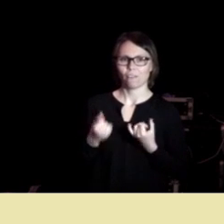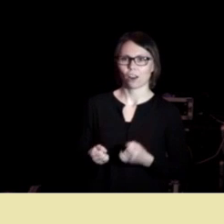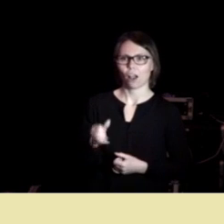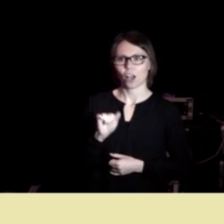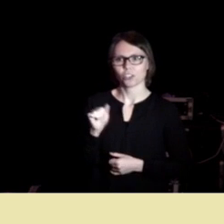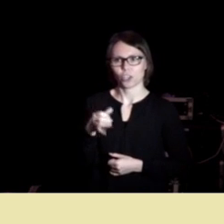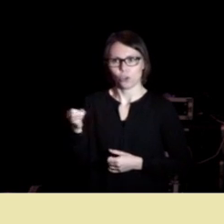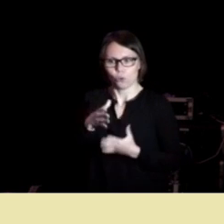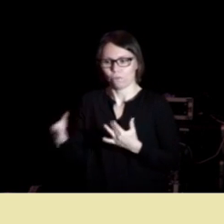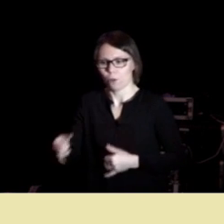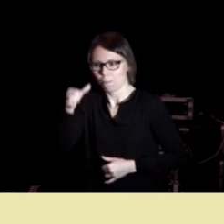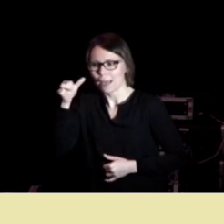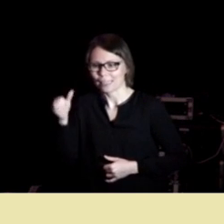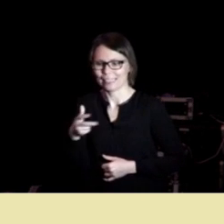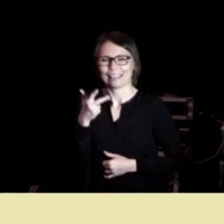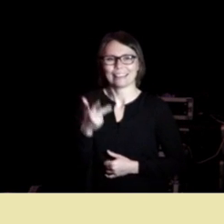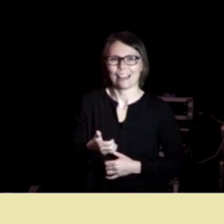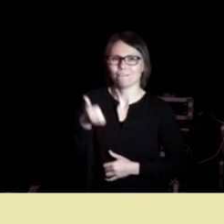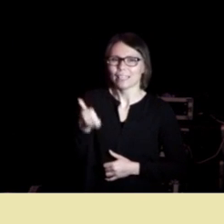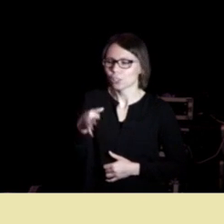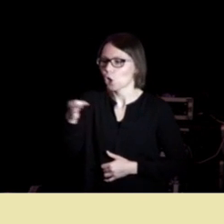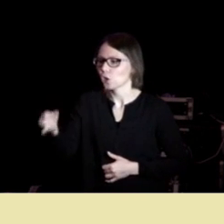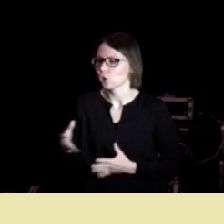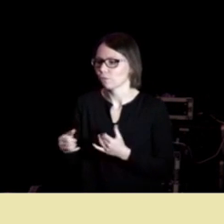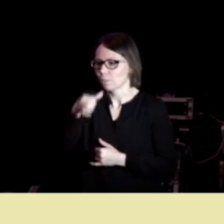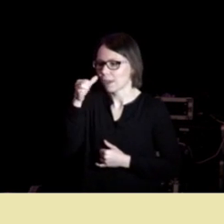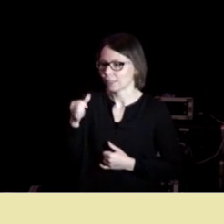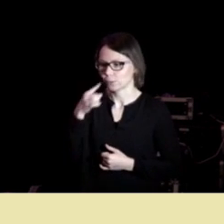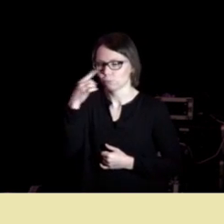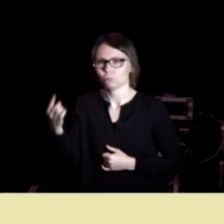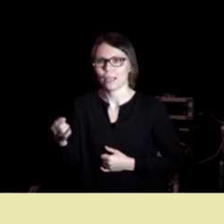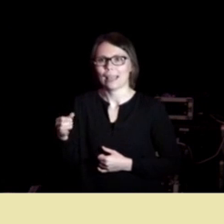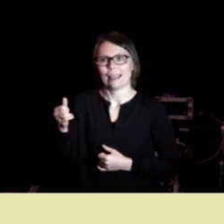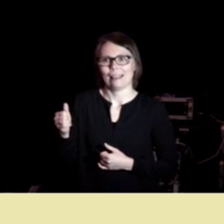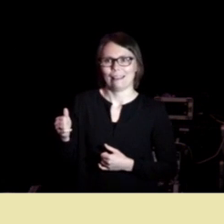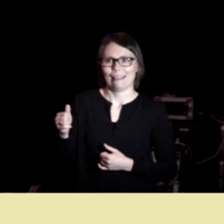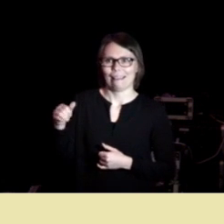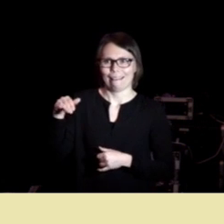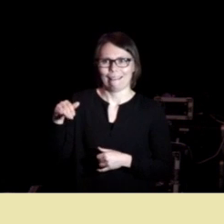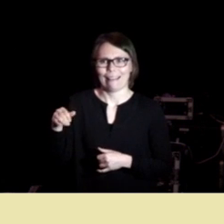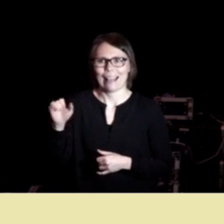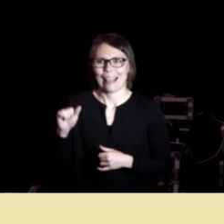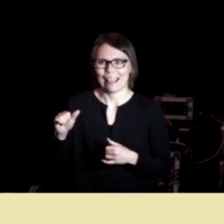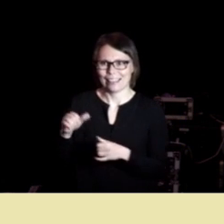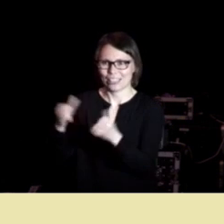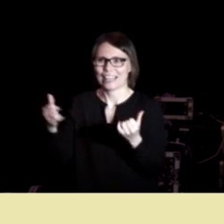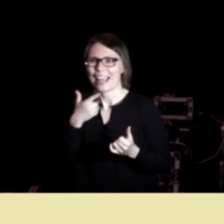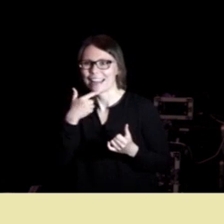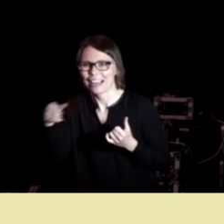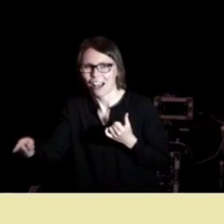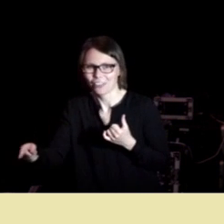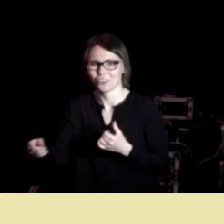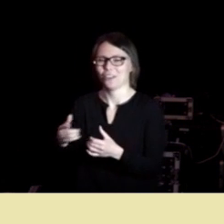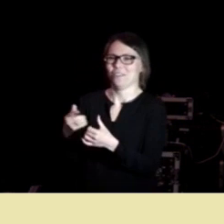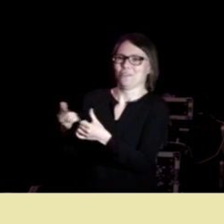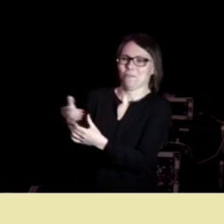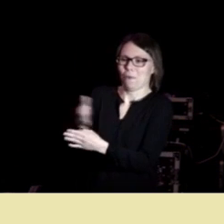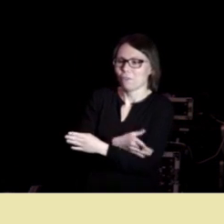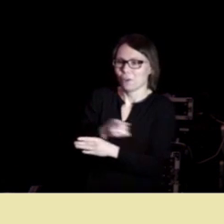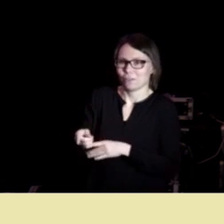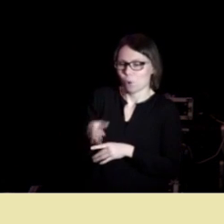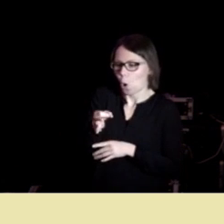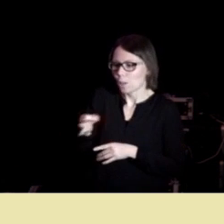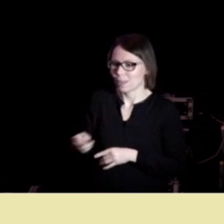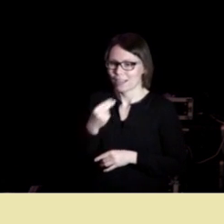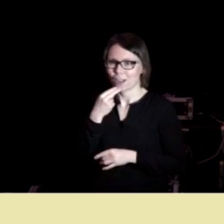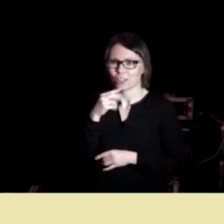Jeg kommer fra Aske utenfor Bergen, og det er tre viktige øyer utenfor Bergen. Den største heter England, men den du kommer til først heter Askøy. Mellom der ligger det